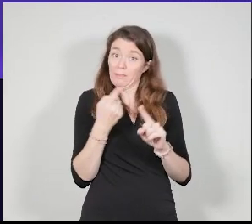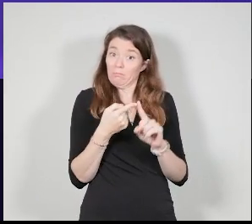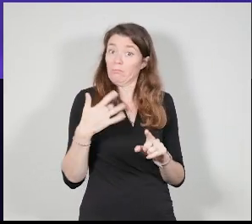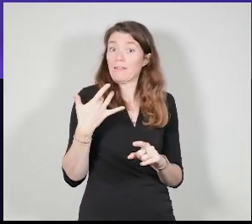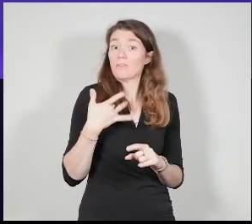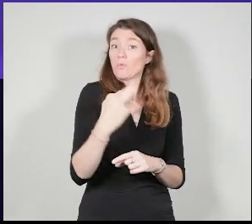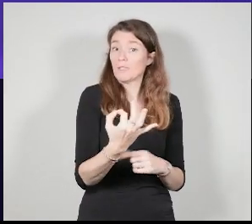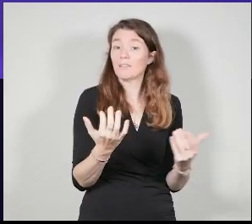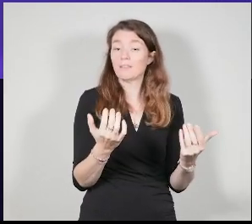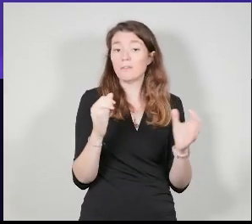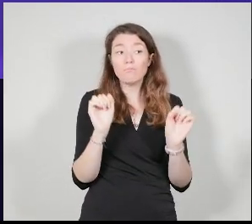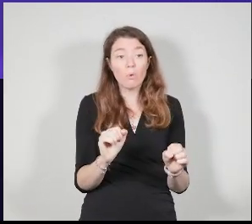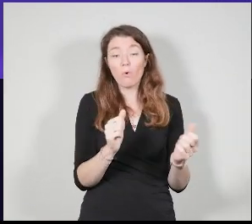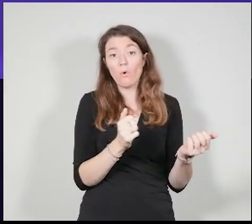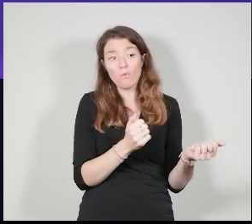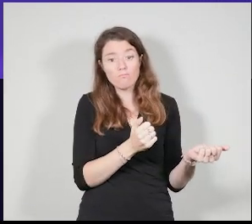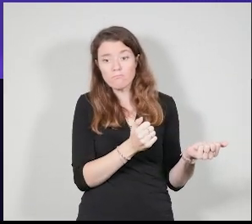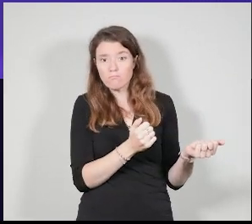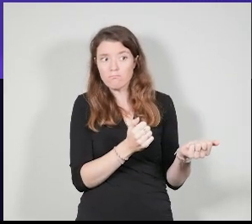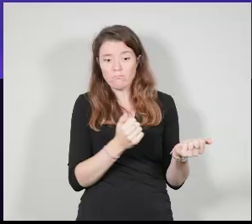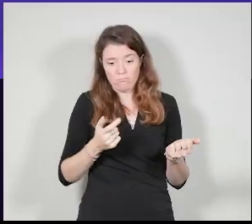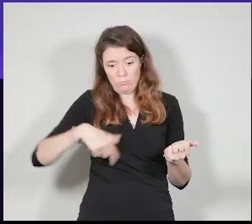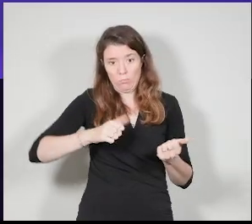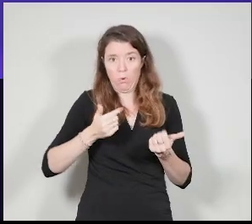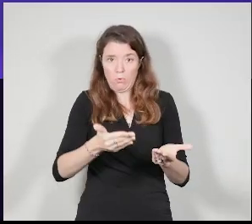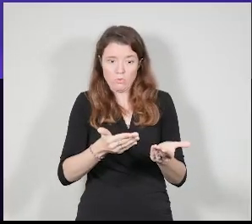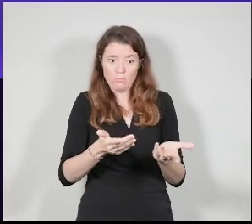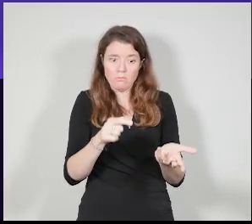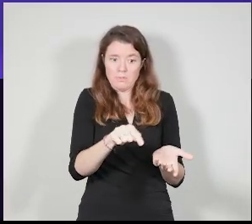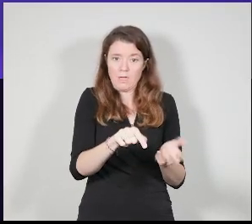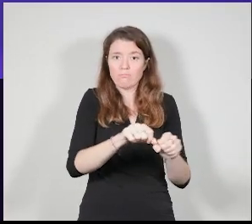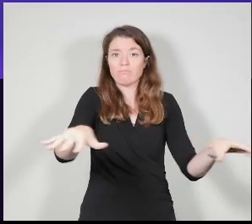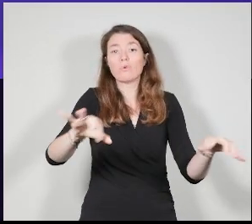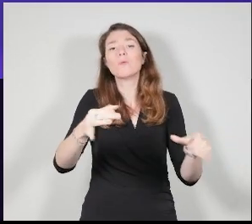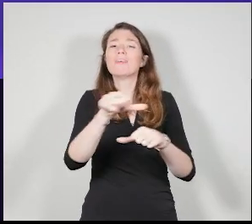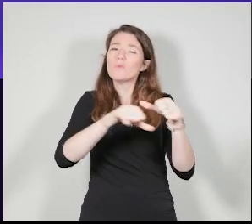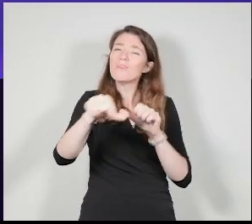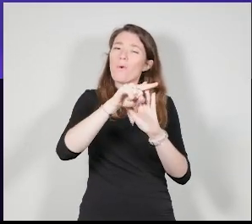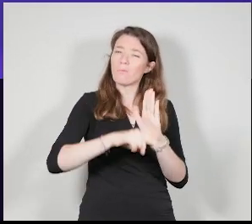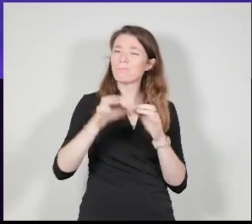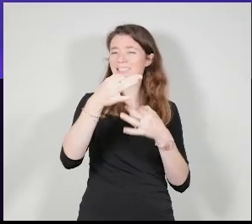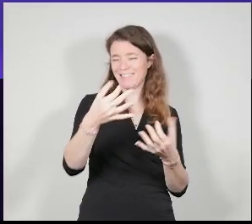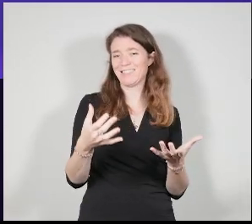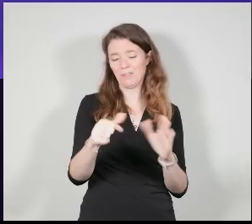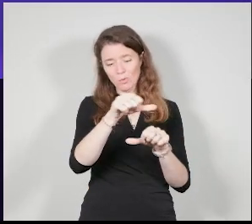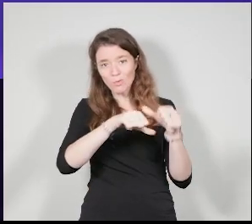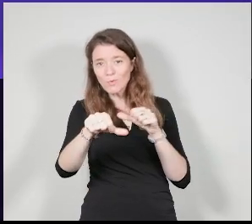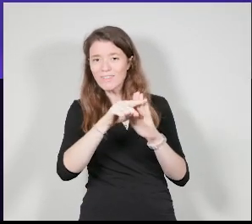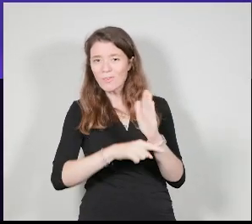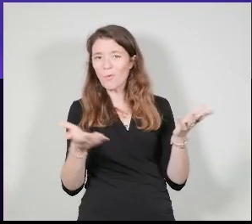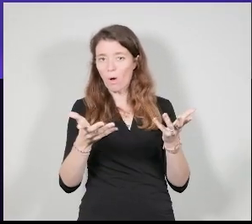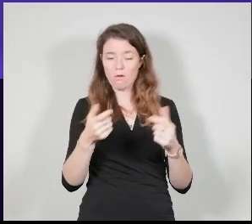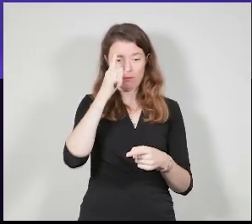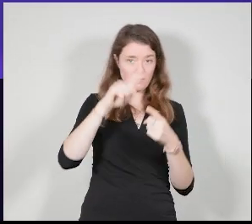propose éventuellement de faire un vrai segment de l'offre, mais sous conditions. Et les conditions, c'est de s'assurer que sur le plan de